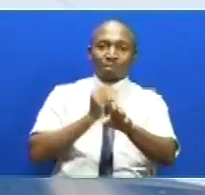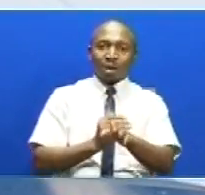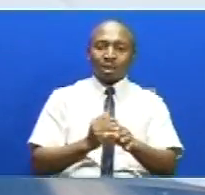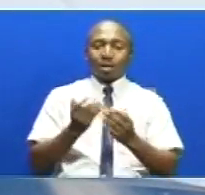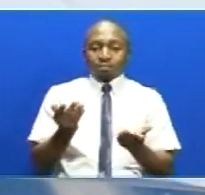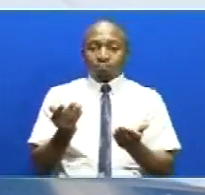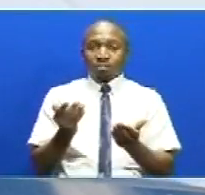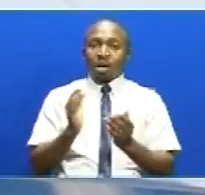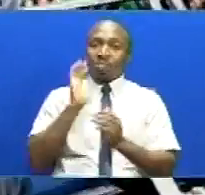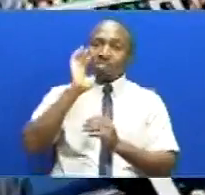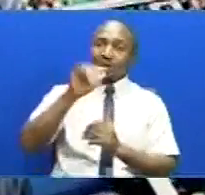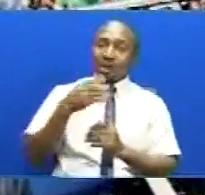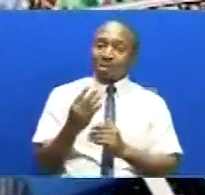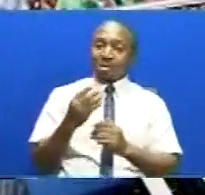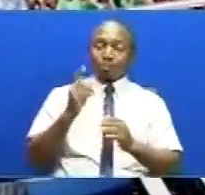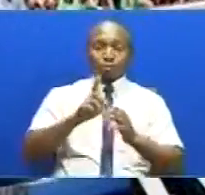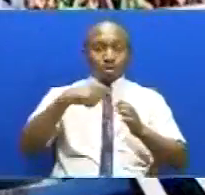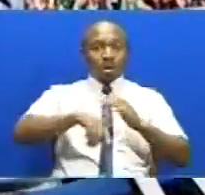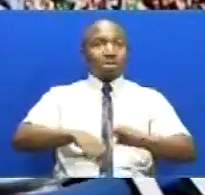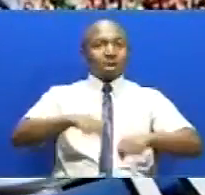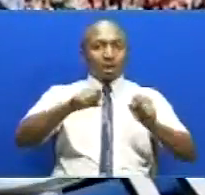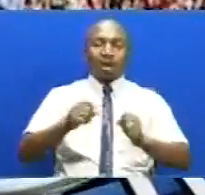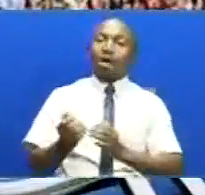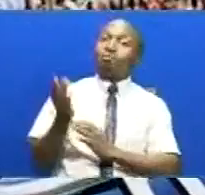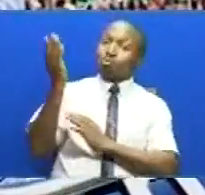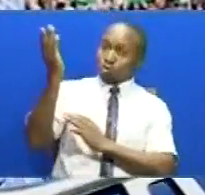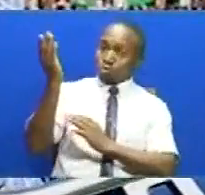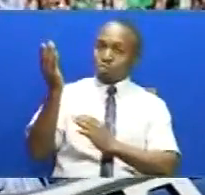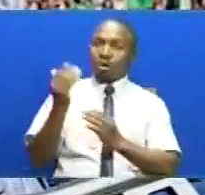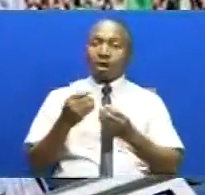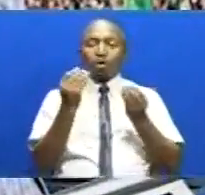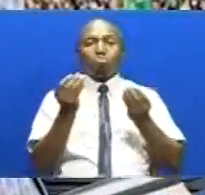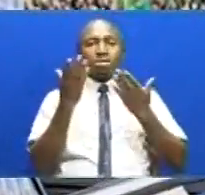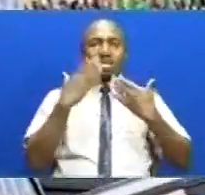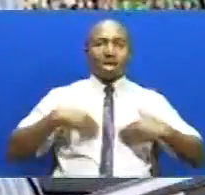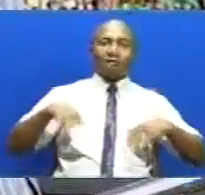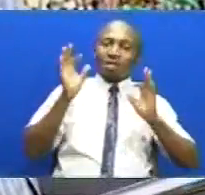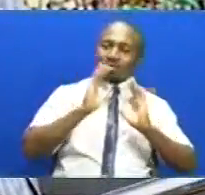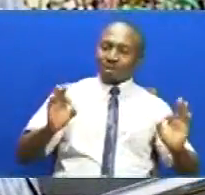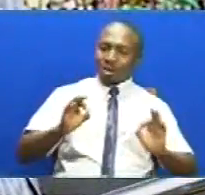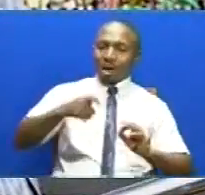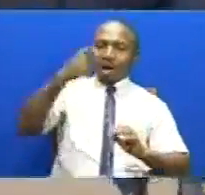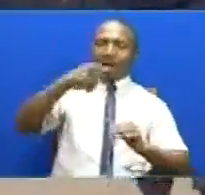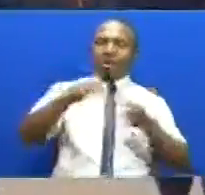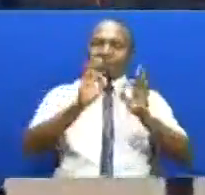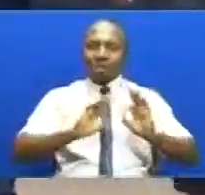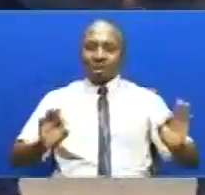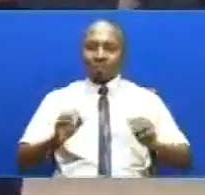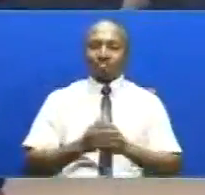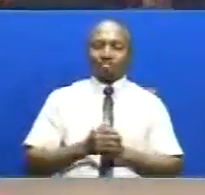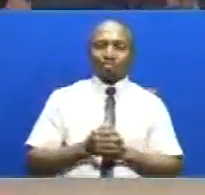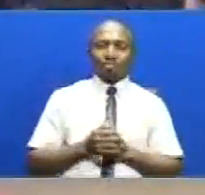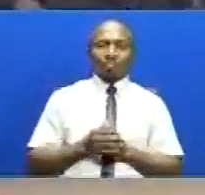kuadhimisha miaka 4 madarakani. Mwenyezi Mungu akujalie afya njema, heri na fanaka.